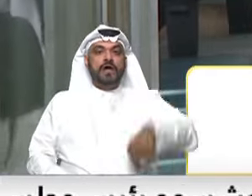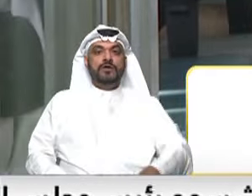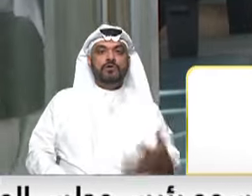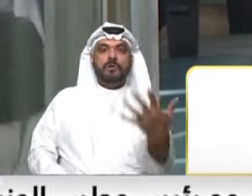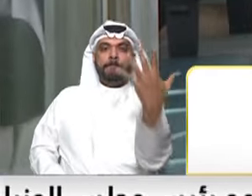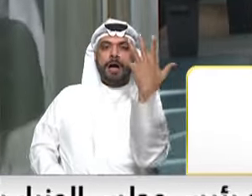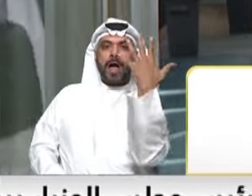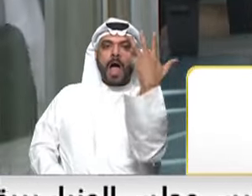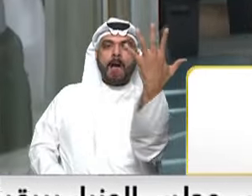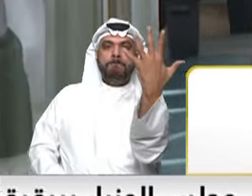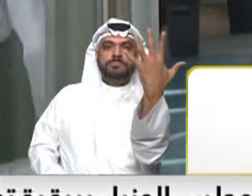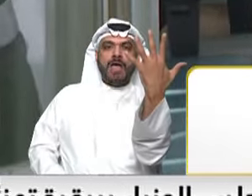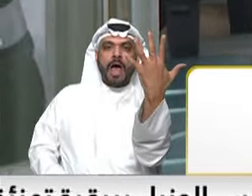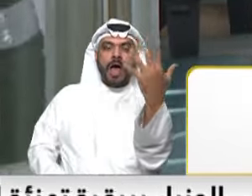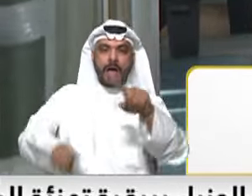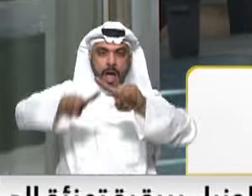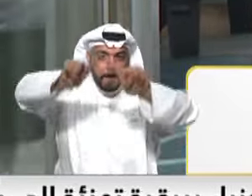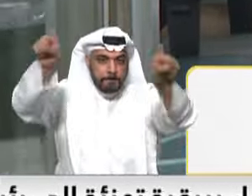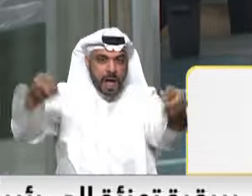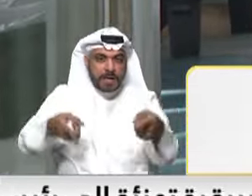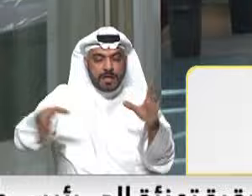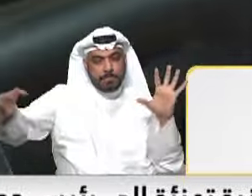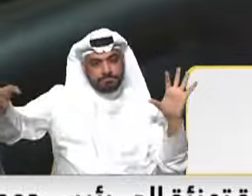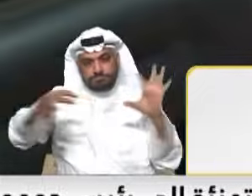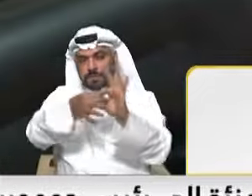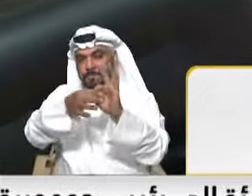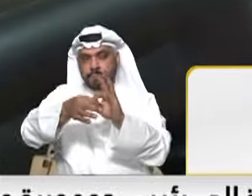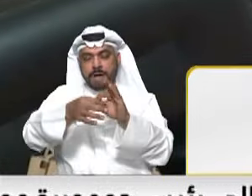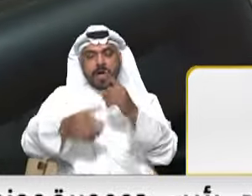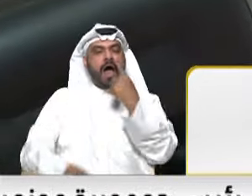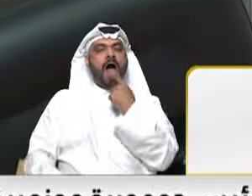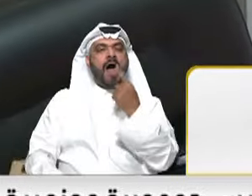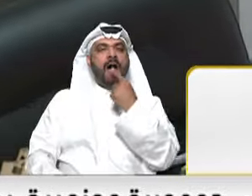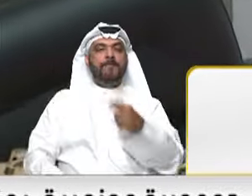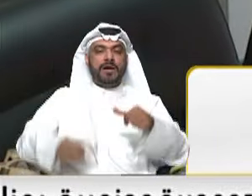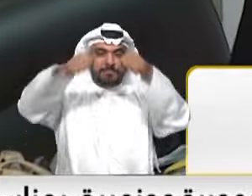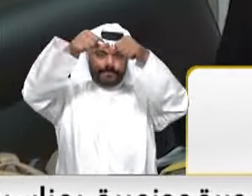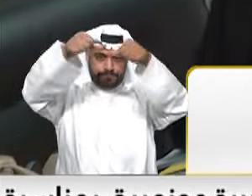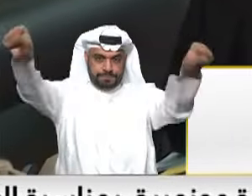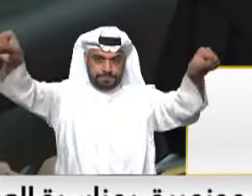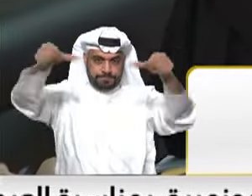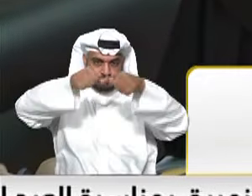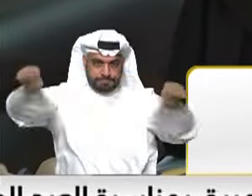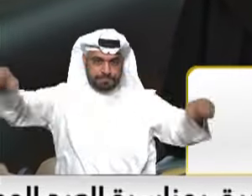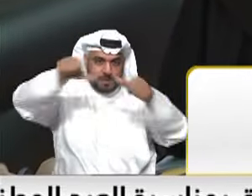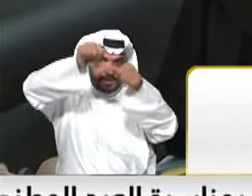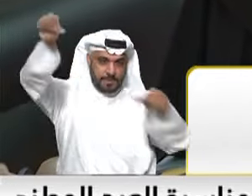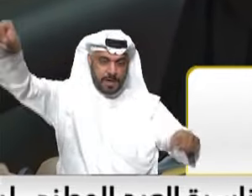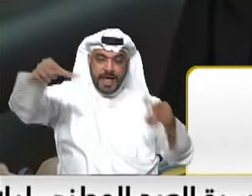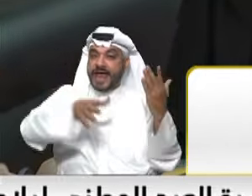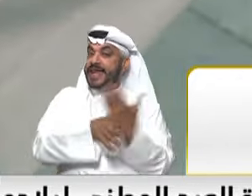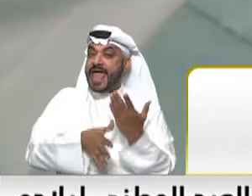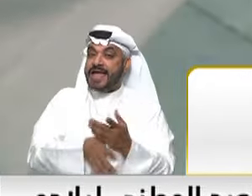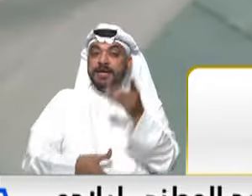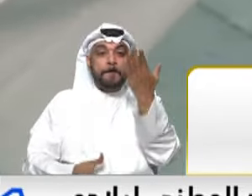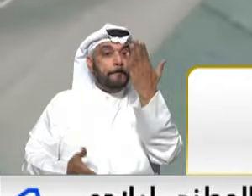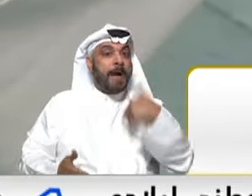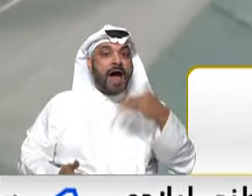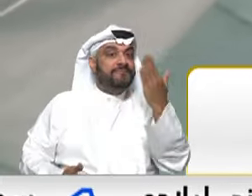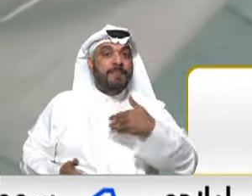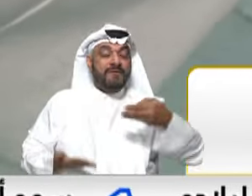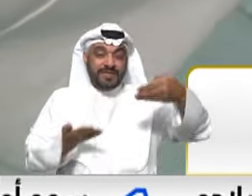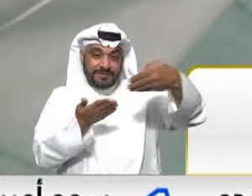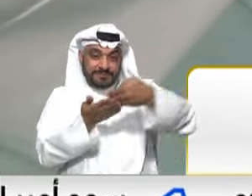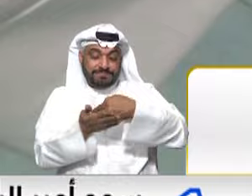رصد 5 مكاتب لاستخدام العمالة المنزلية ليست لديها أجهزة الكينت، وذلك يعد مخالفة لتعاميم